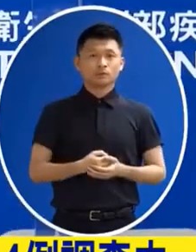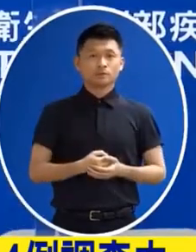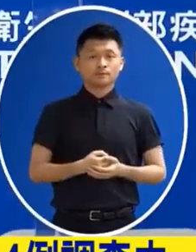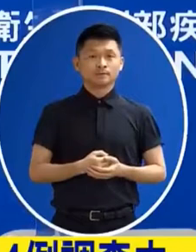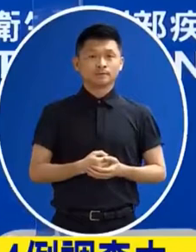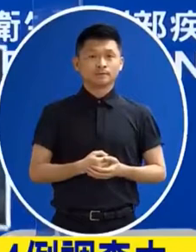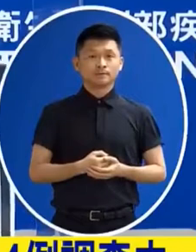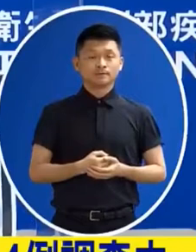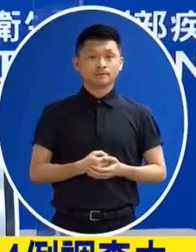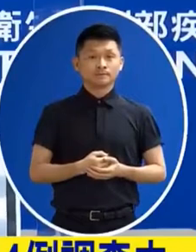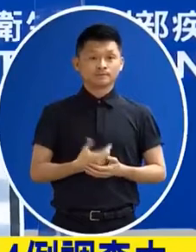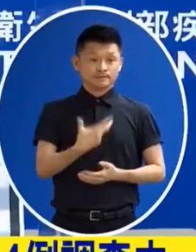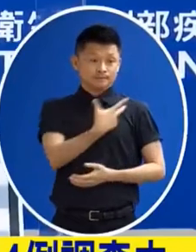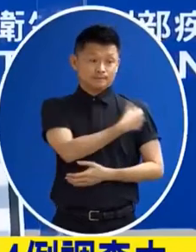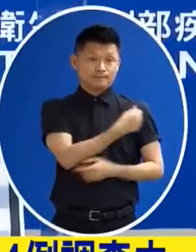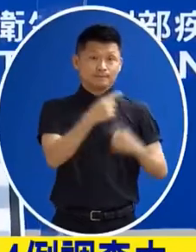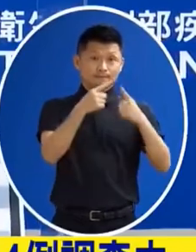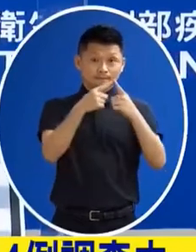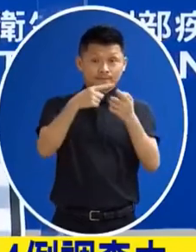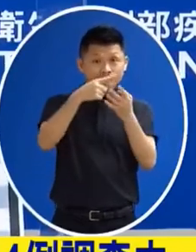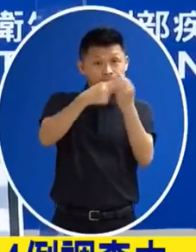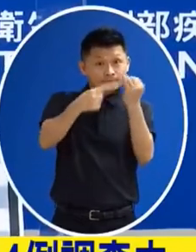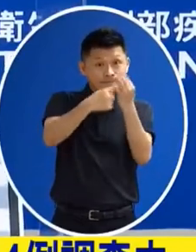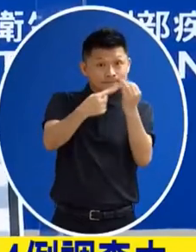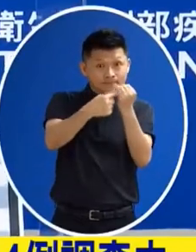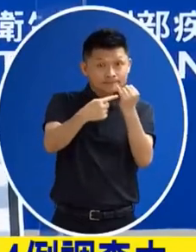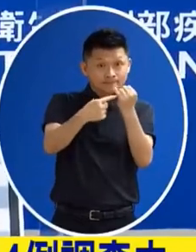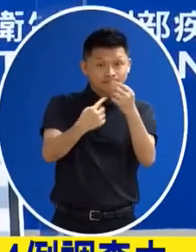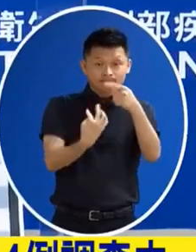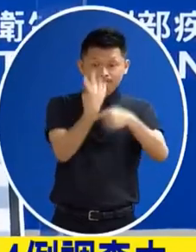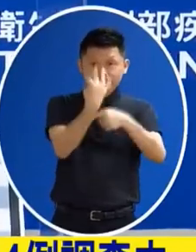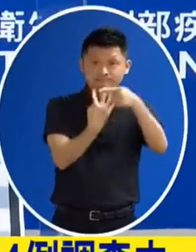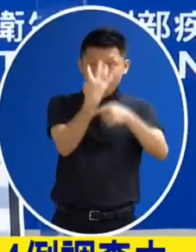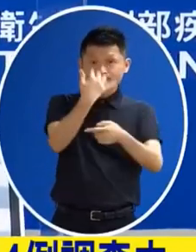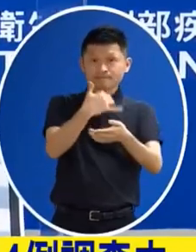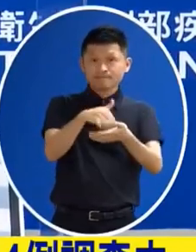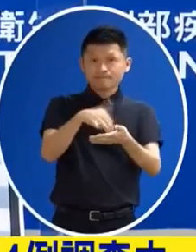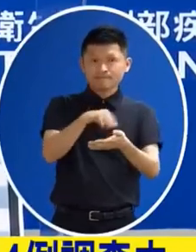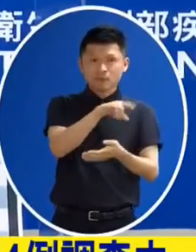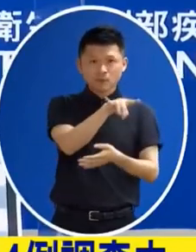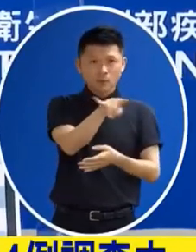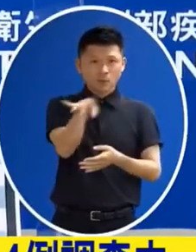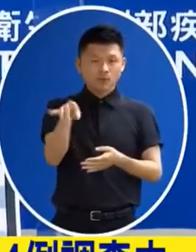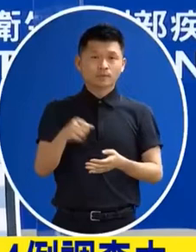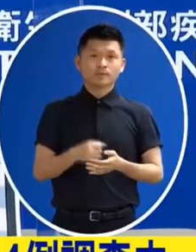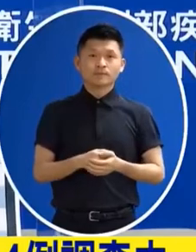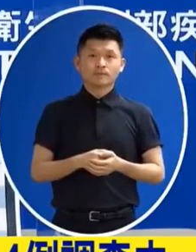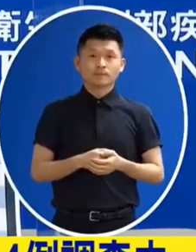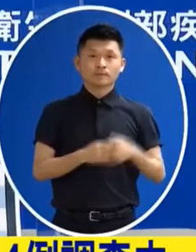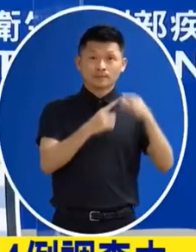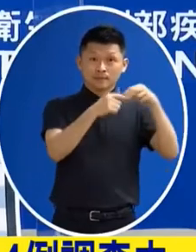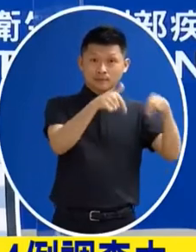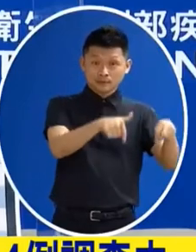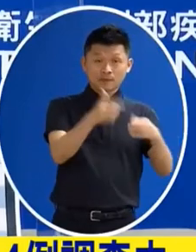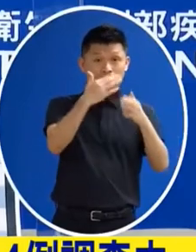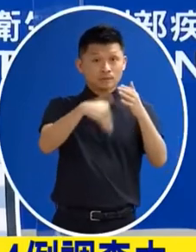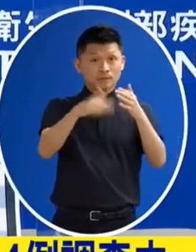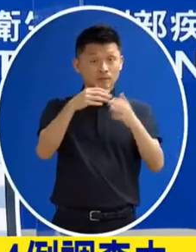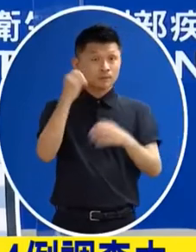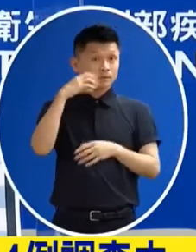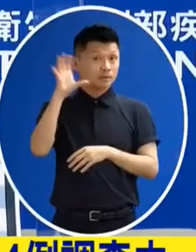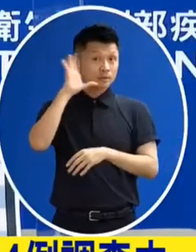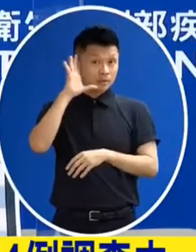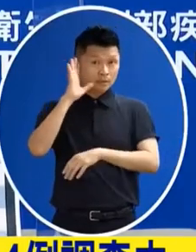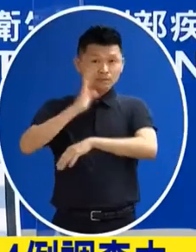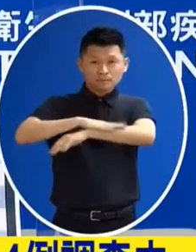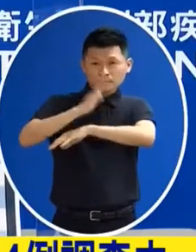做剂次人口比的哈。其实不管是单位、学校、新闻电台、